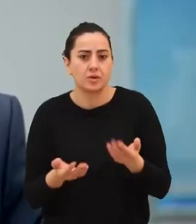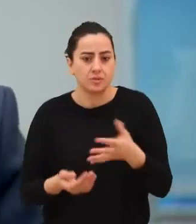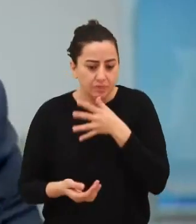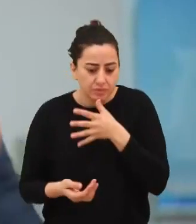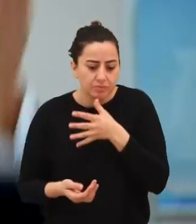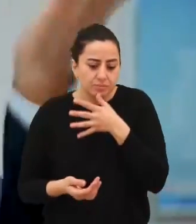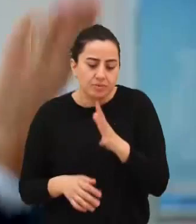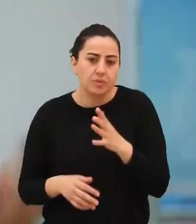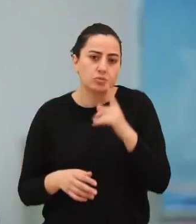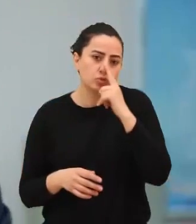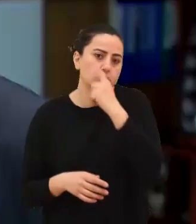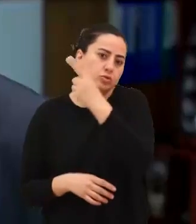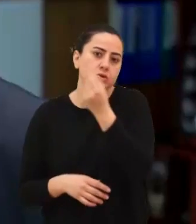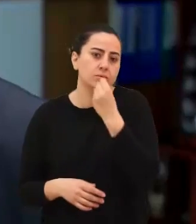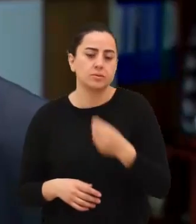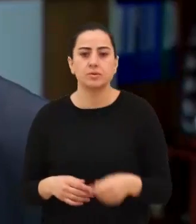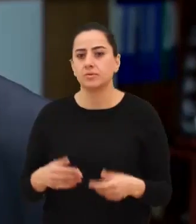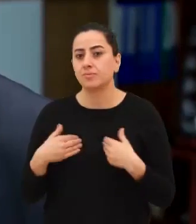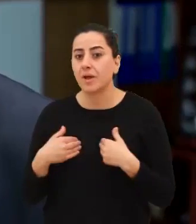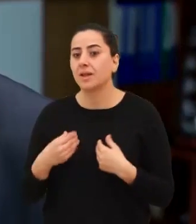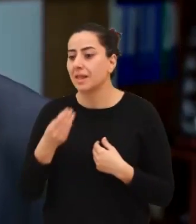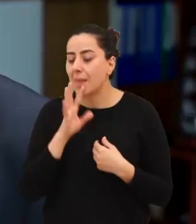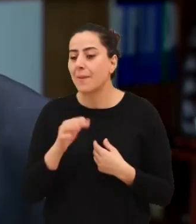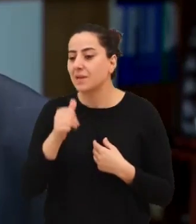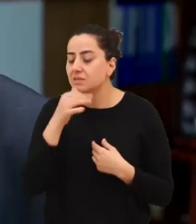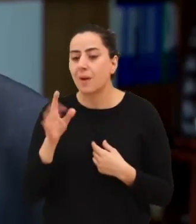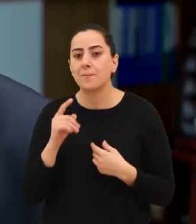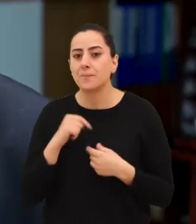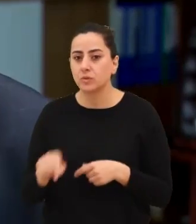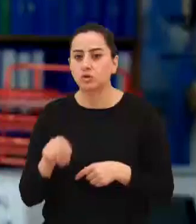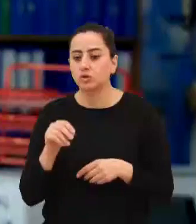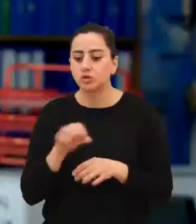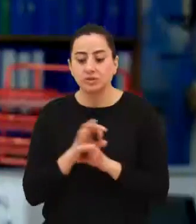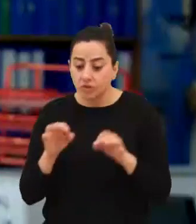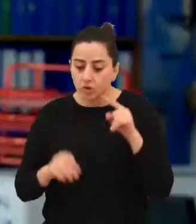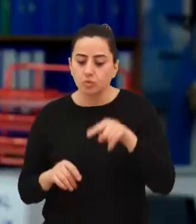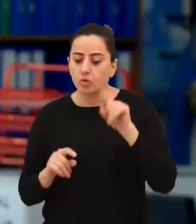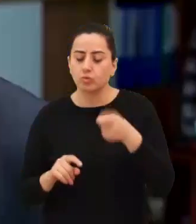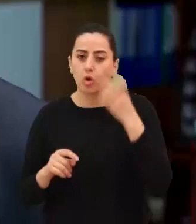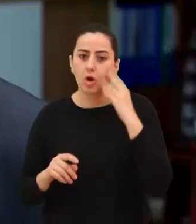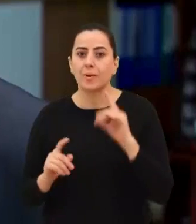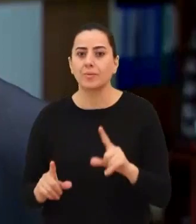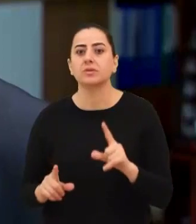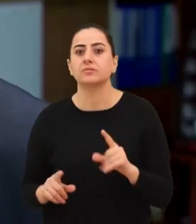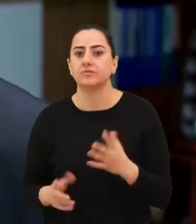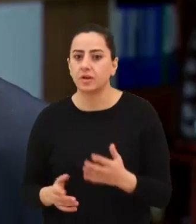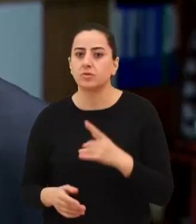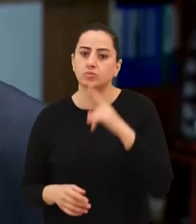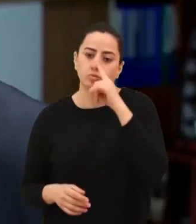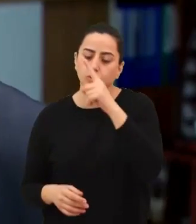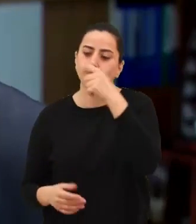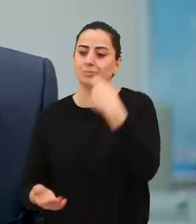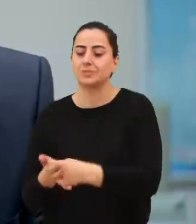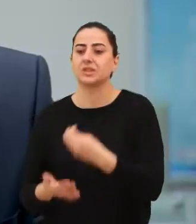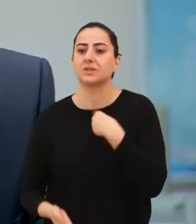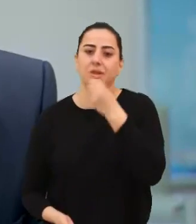için, bilmezsek müdür bey için. Ben yemem, içmem, bu yemeğin neden tuzsuz olduğunu öğrenirim Nurhancığım. Ve müdüre yemek